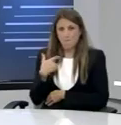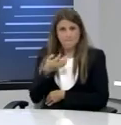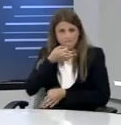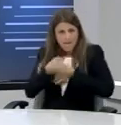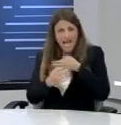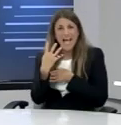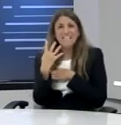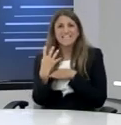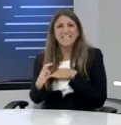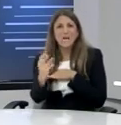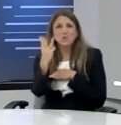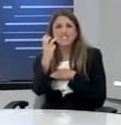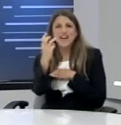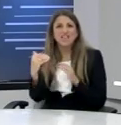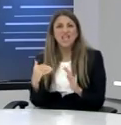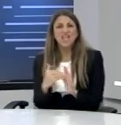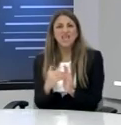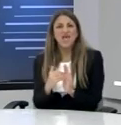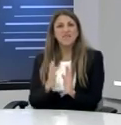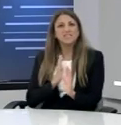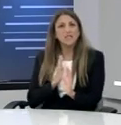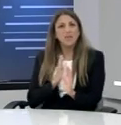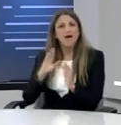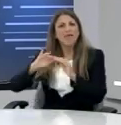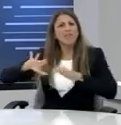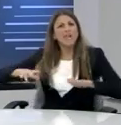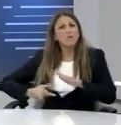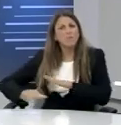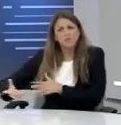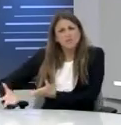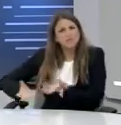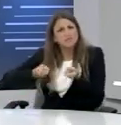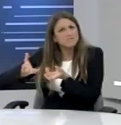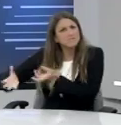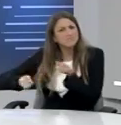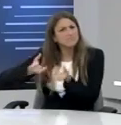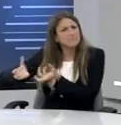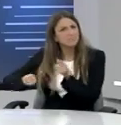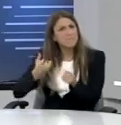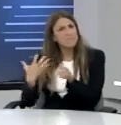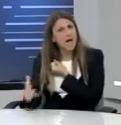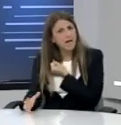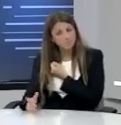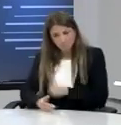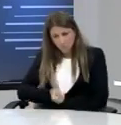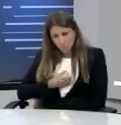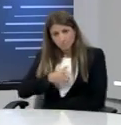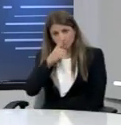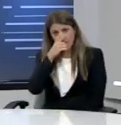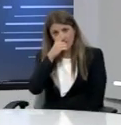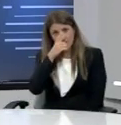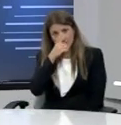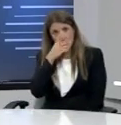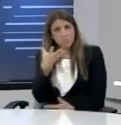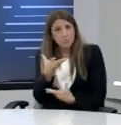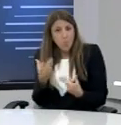τις 430.000 διασώσεις που έκανε το ελληνικό λιμενικό και είναι η τιμή μας, το καμάρι μας